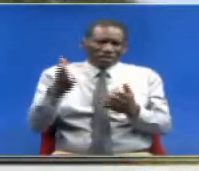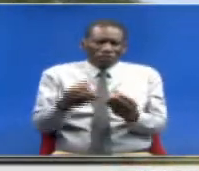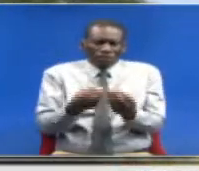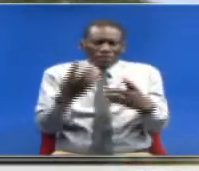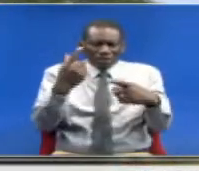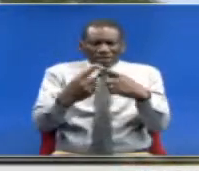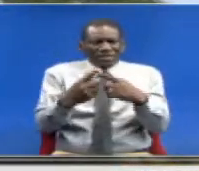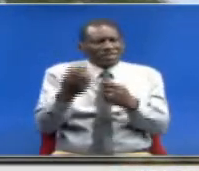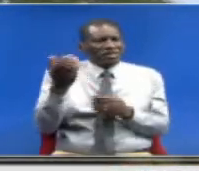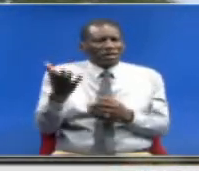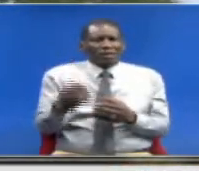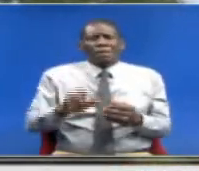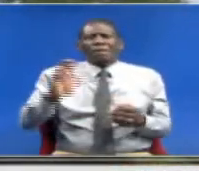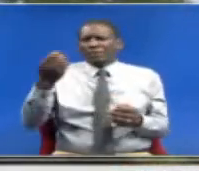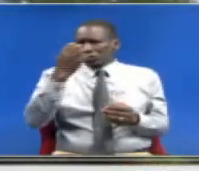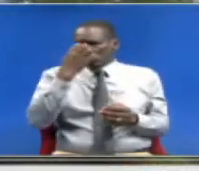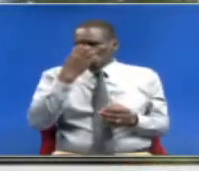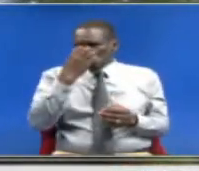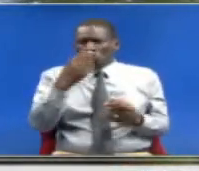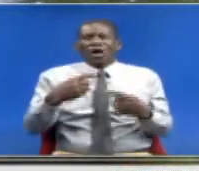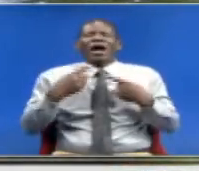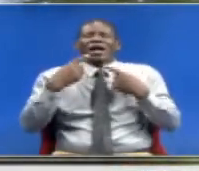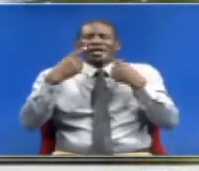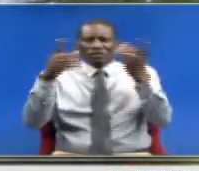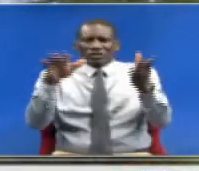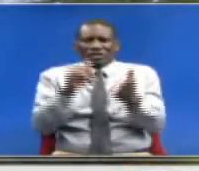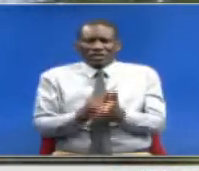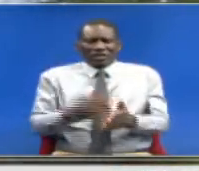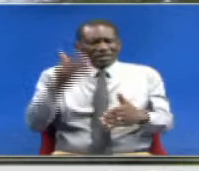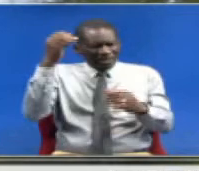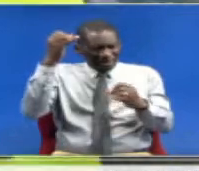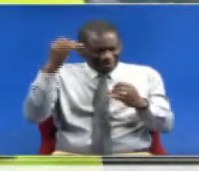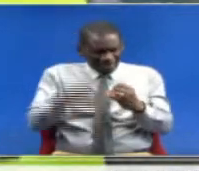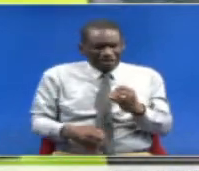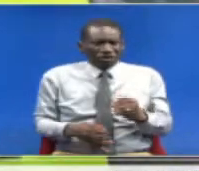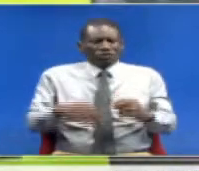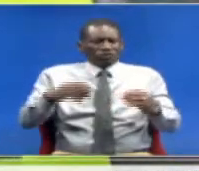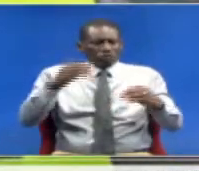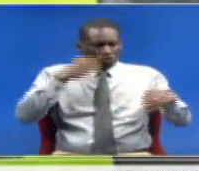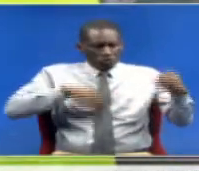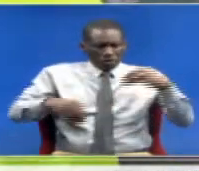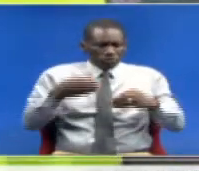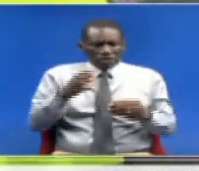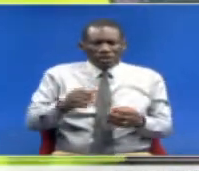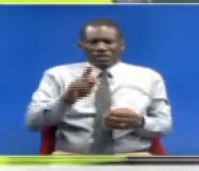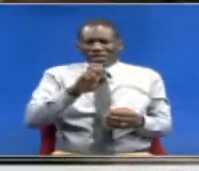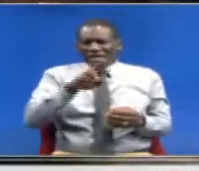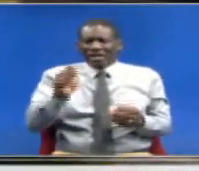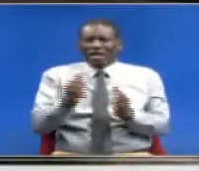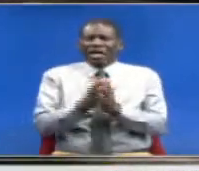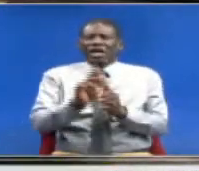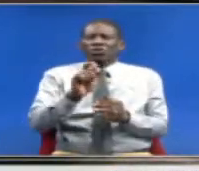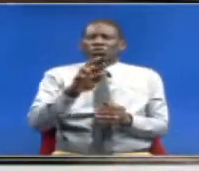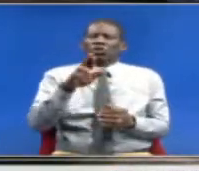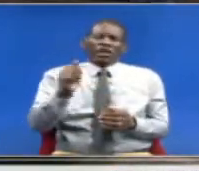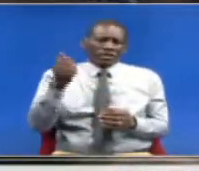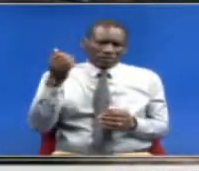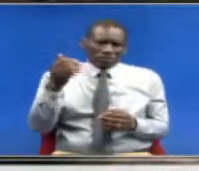sasa, Rais Ruto akitangaza kuwa mwisho wake utafika. Brian Obuya,